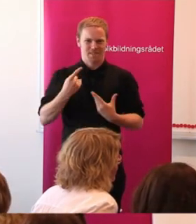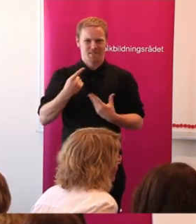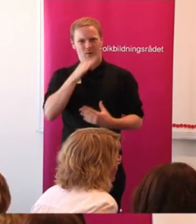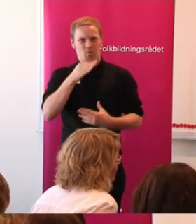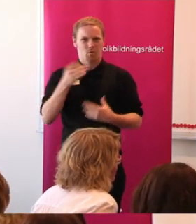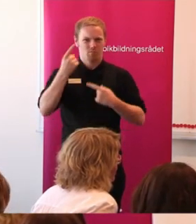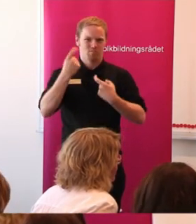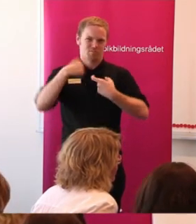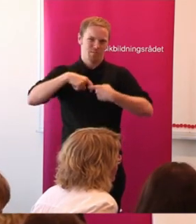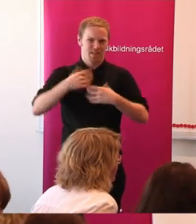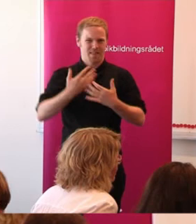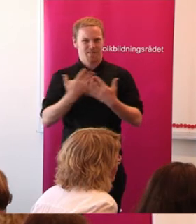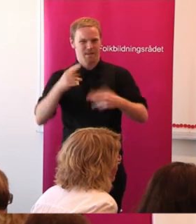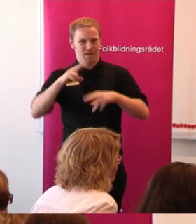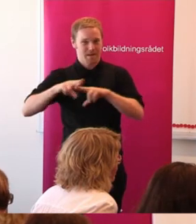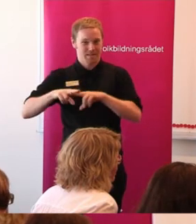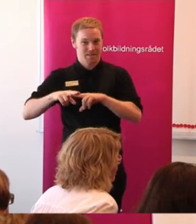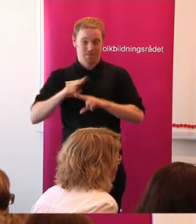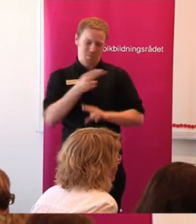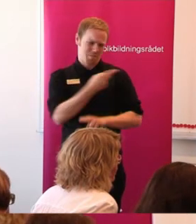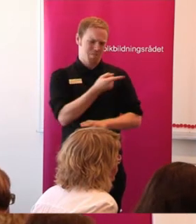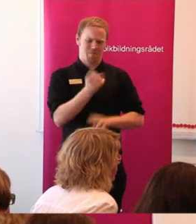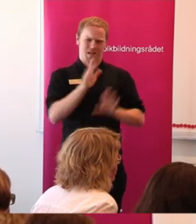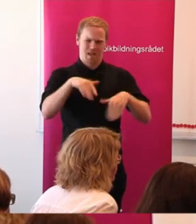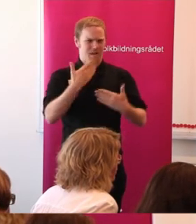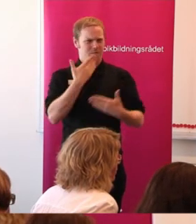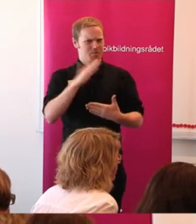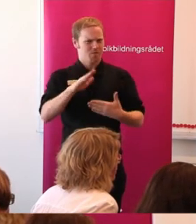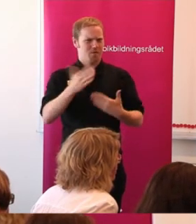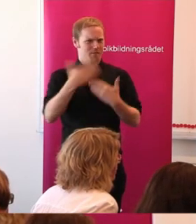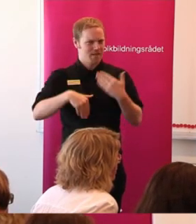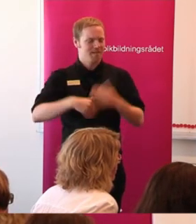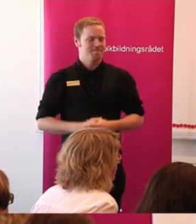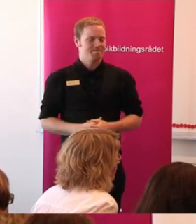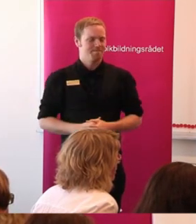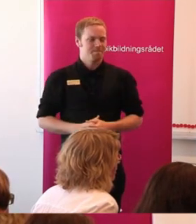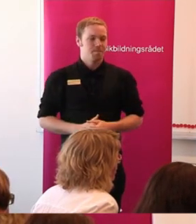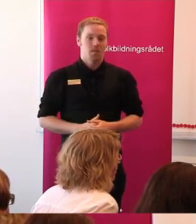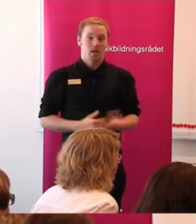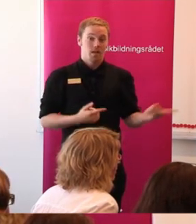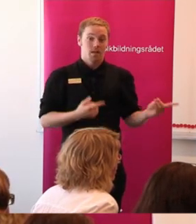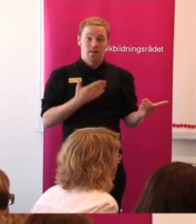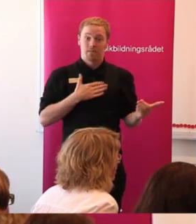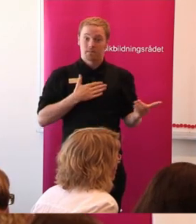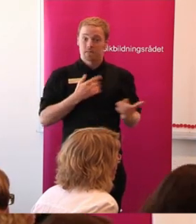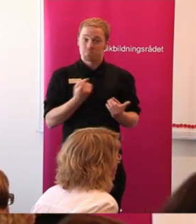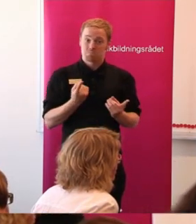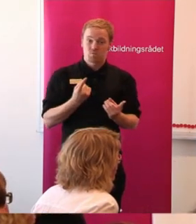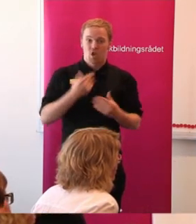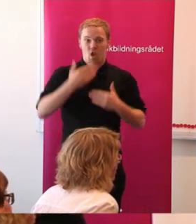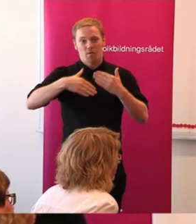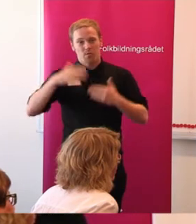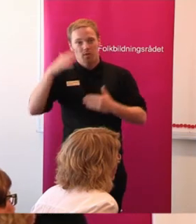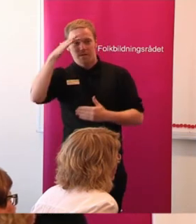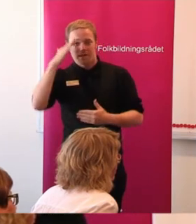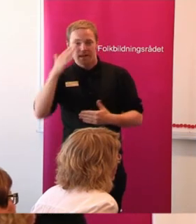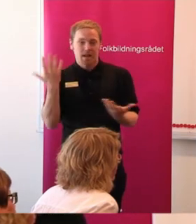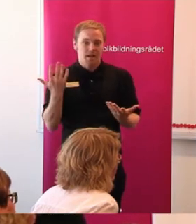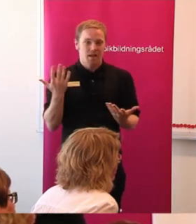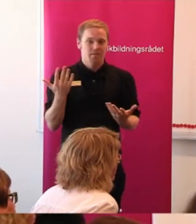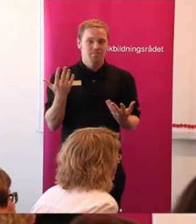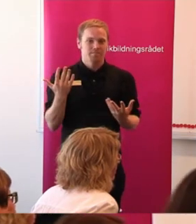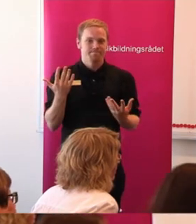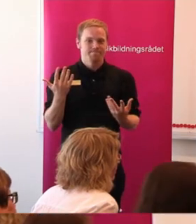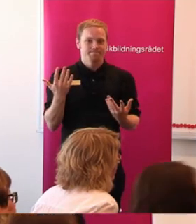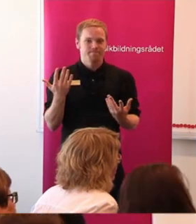besvarad till alla vår glädje. Vill ni avslutningsvis liksom så här, reflektera, skicka med någonting annat